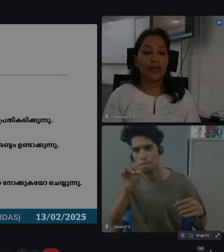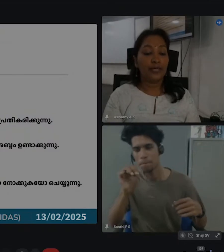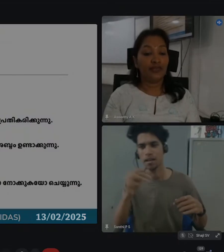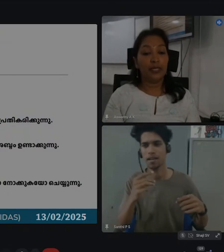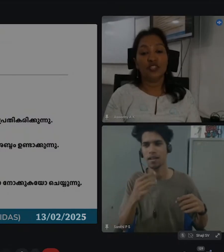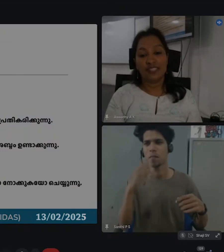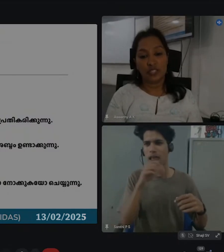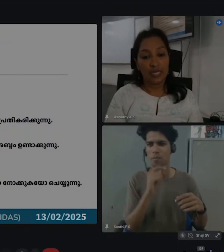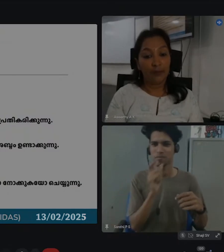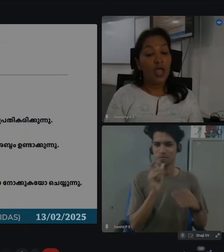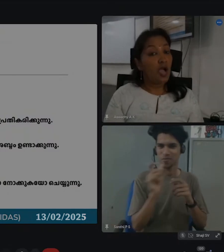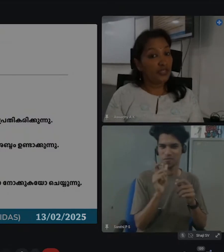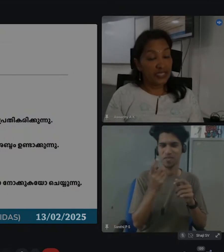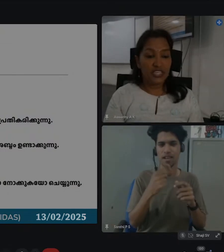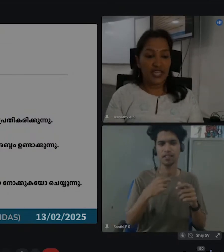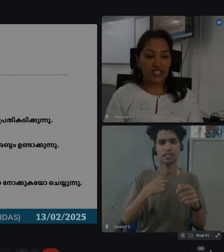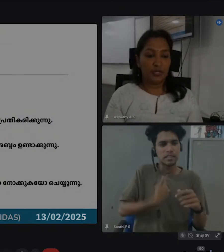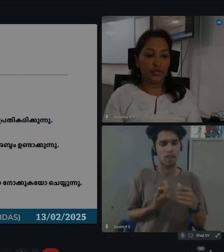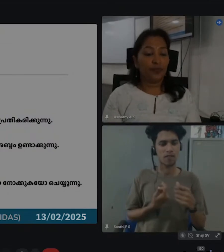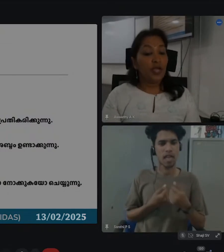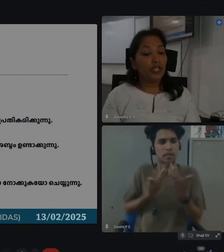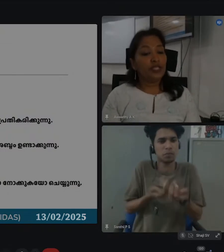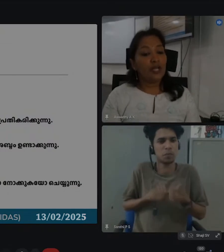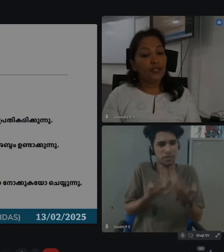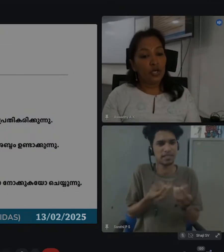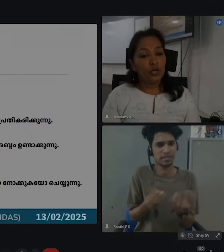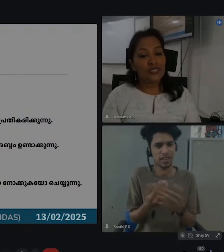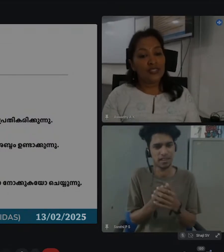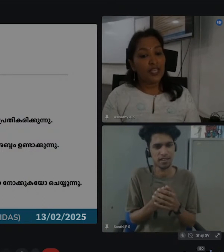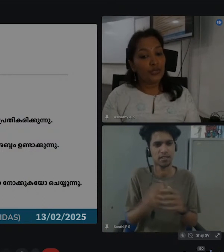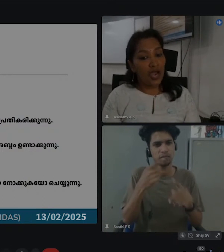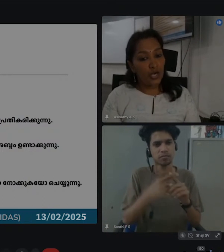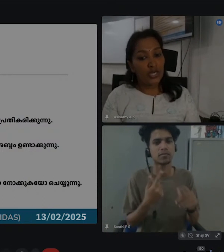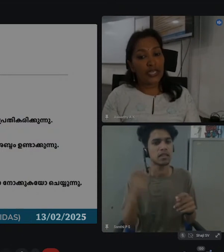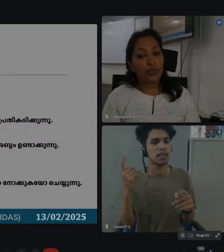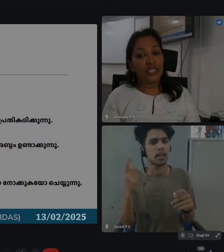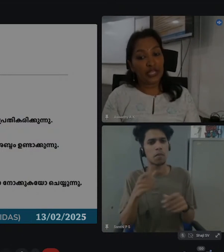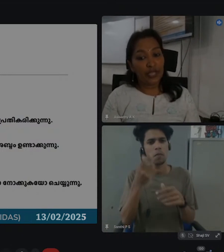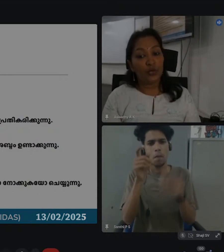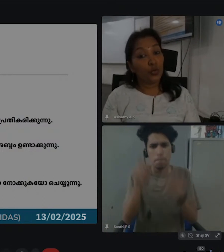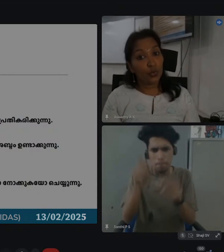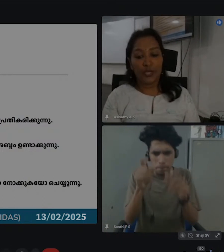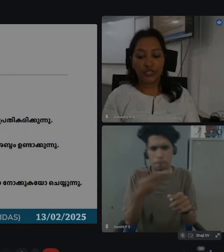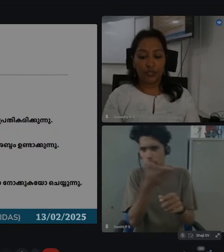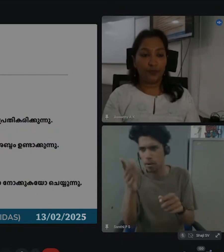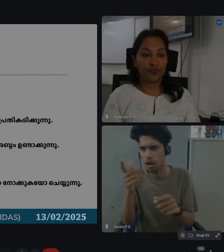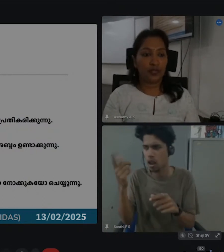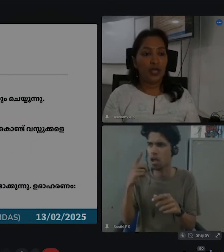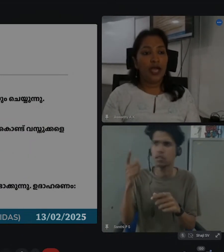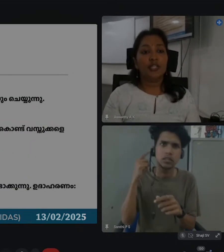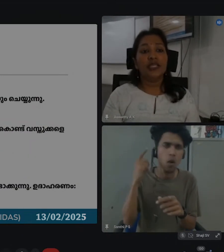അതുപോലെ പ്രിയപ്പെട്ടവരെയും ചില വസ്തുക്കളെയും അവർ തിരിച്ചറിയാൻ ശ്രമിക്കുന്നു. അതുപോലെ ശബ്ദങ്ങളോടോ സംസാരിക്കുന്ന ആളുകളിലേക്കോ തിരയുകയോ നോക്കുകയോ